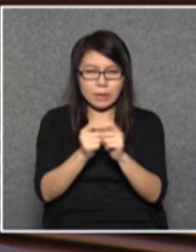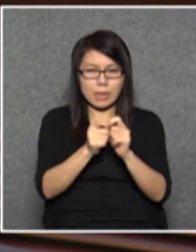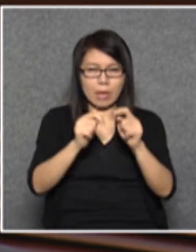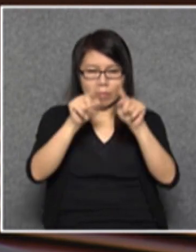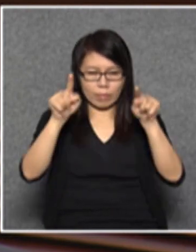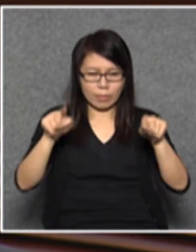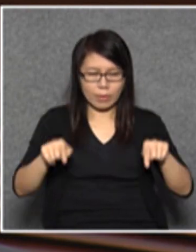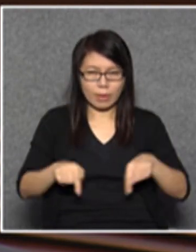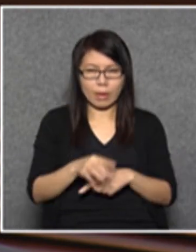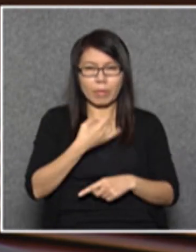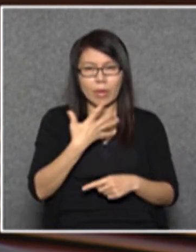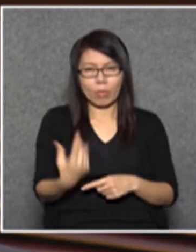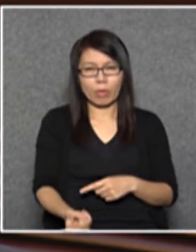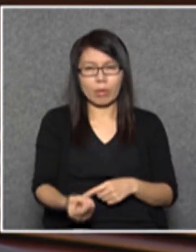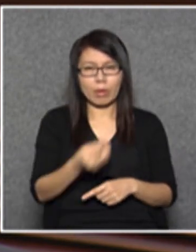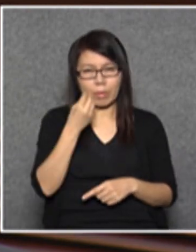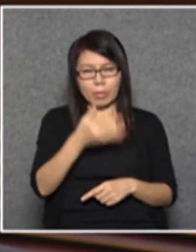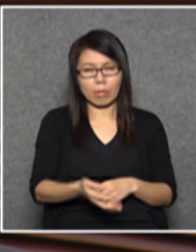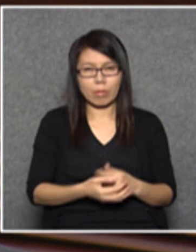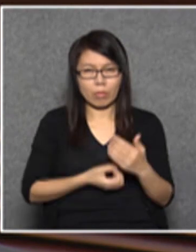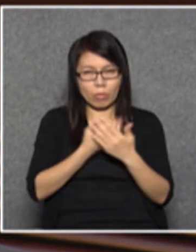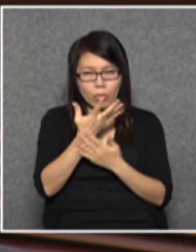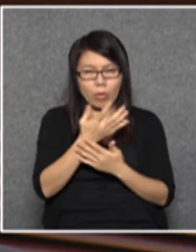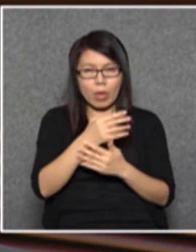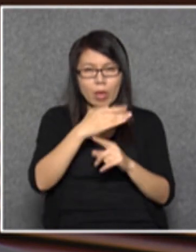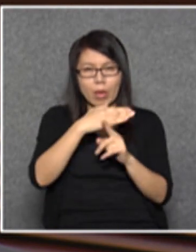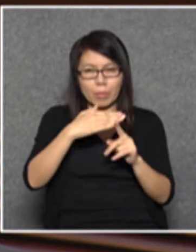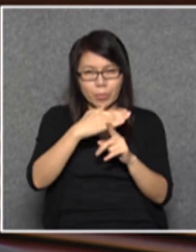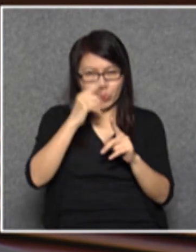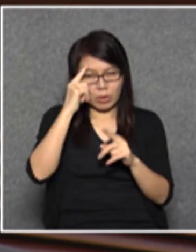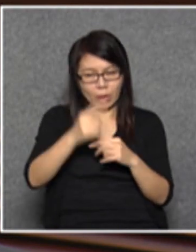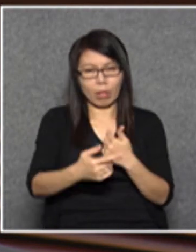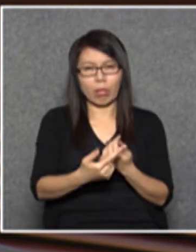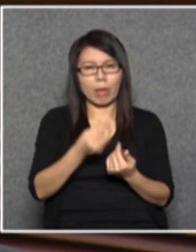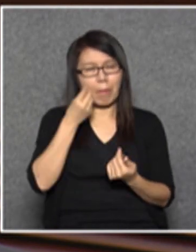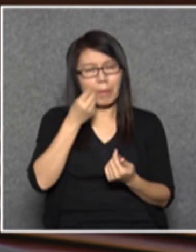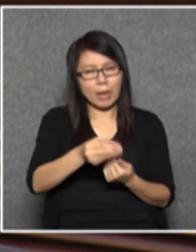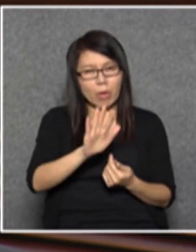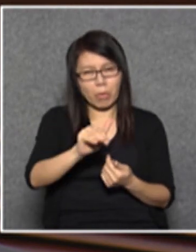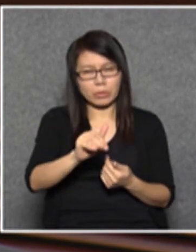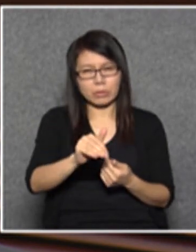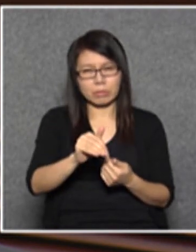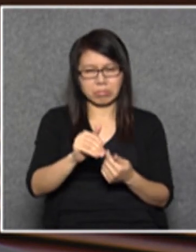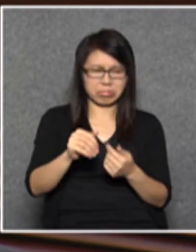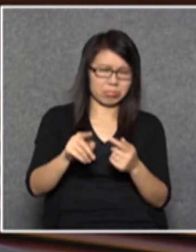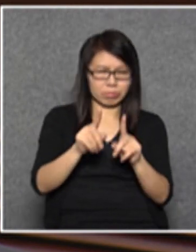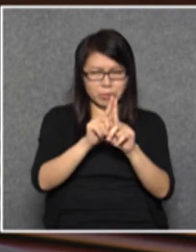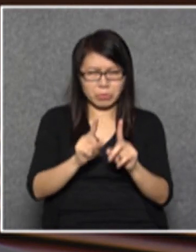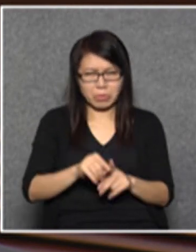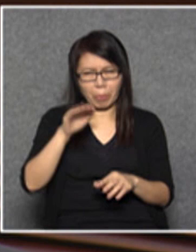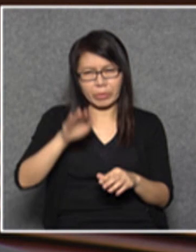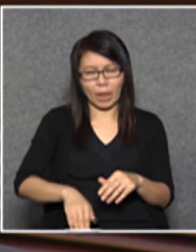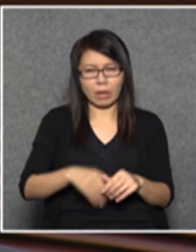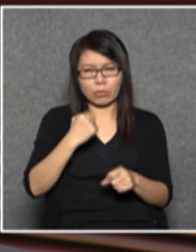是只是提出以半日制為基礎的低標準的資助做法，無